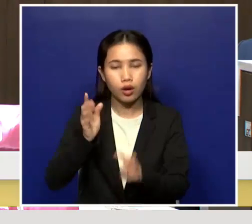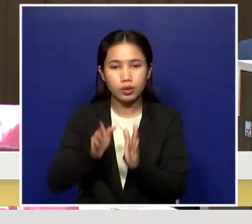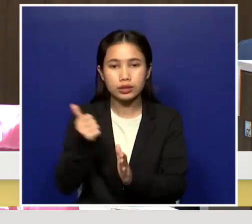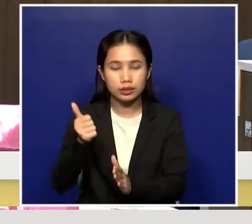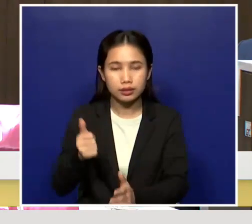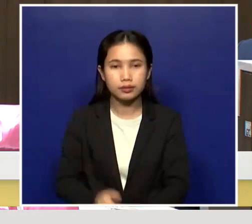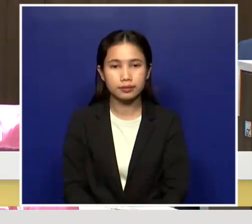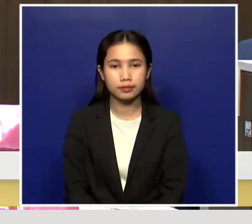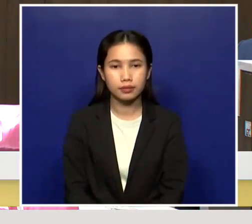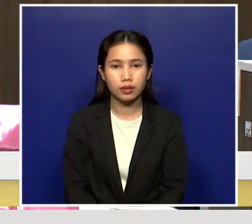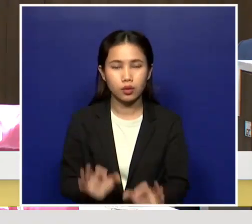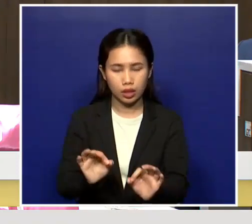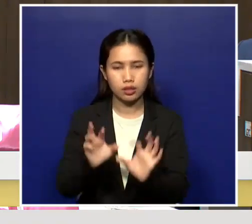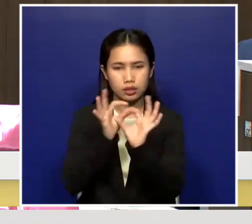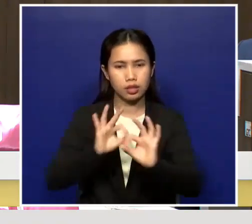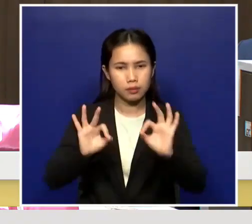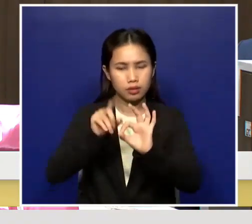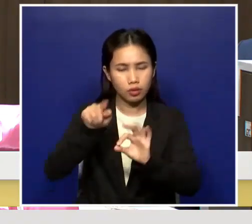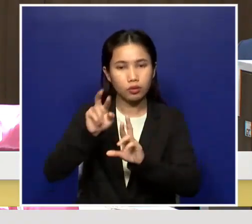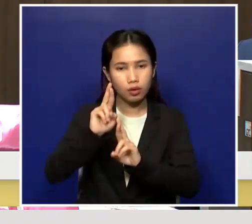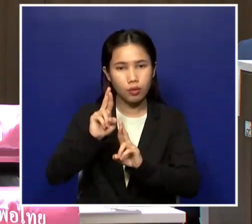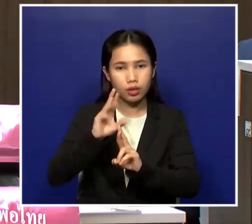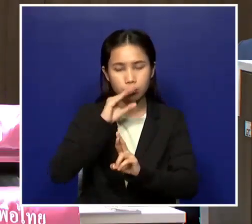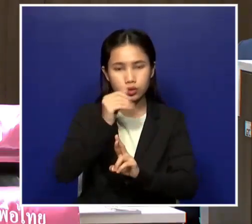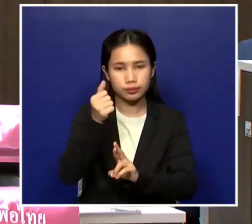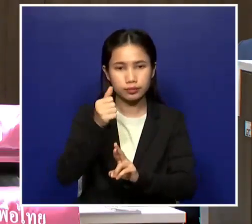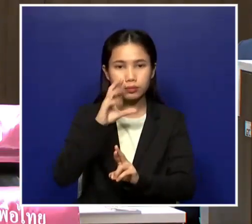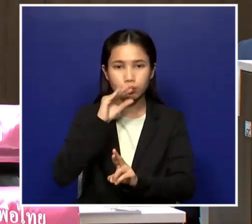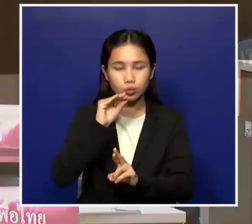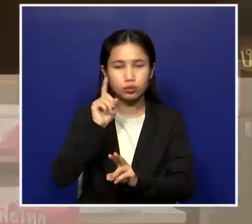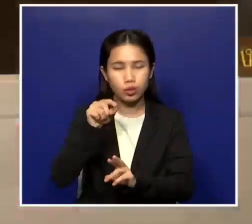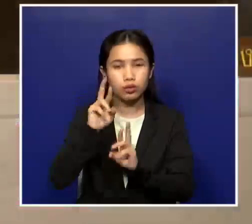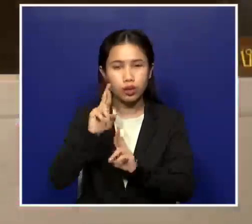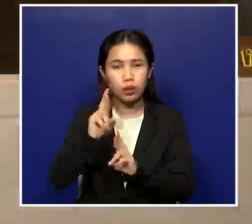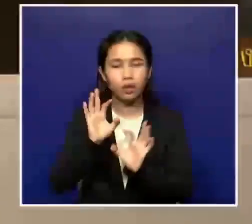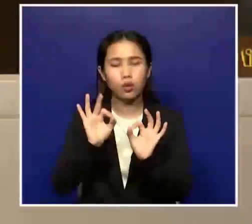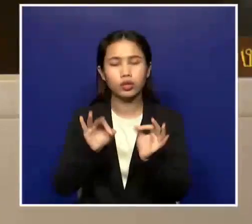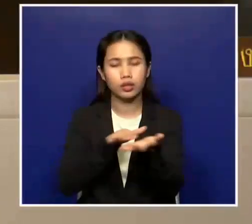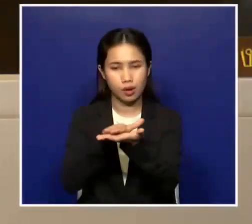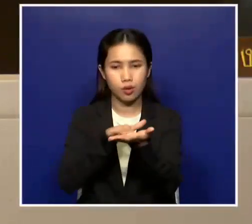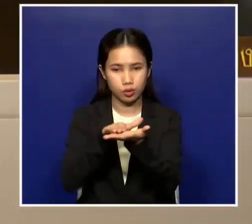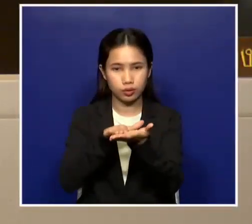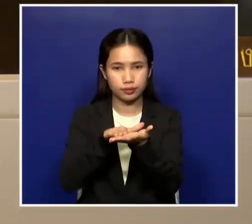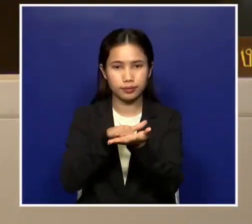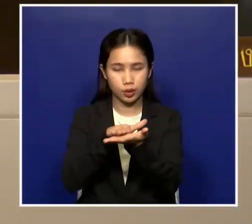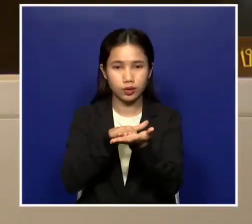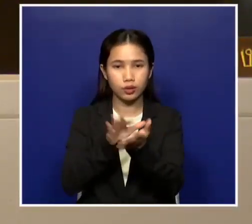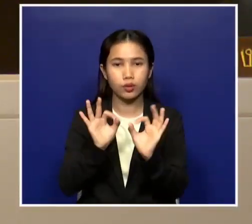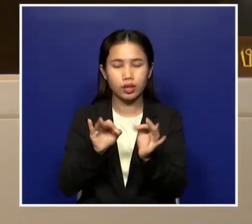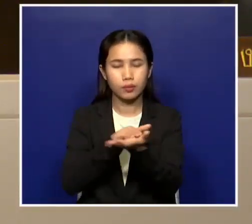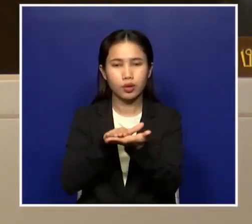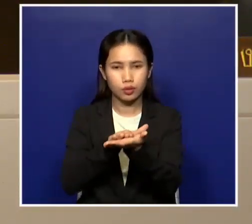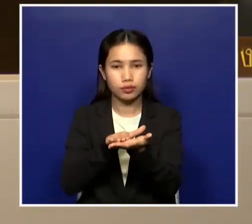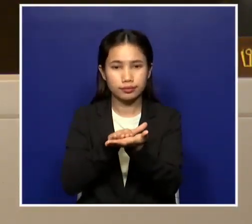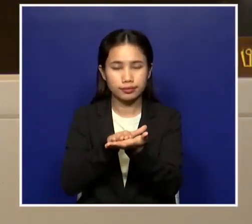คำกล่าวหานี้ต้องระวังครับต้องระวังครับ ครับ ผมทราบแล้ว ครับผมถอนครับผมถอน เล่าไปได ้ผมอนุญาตให้เล่าต่อเลย